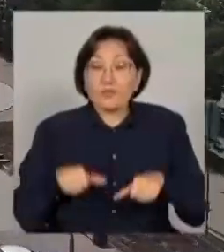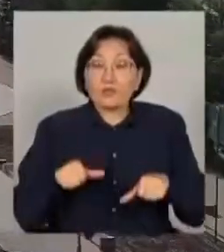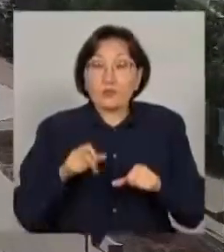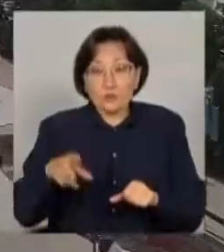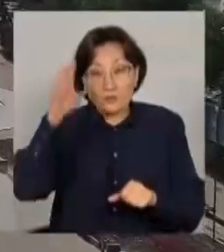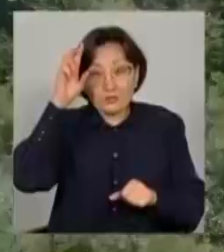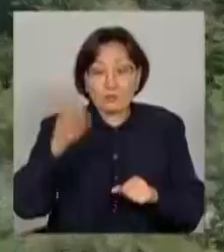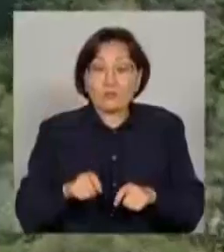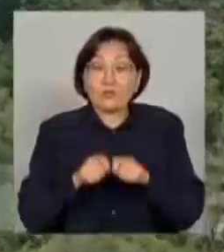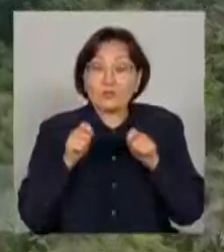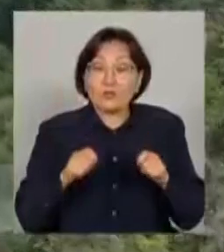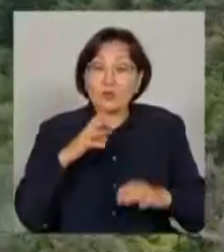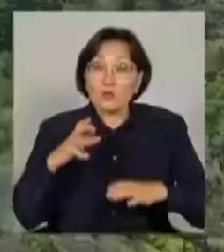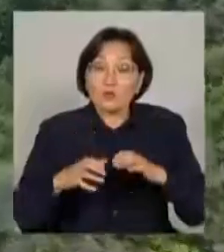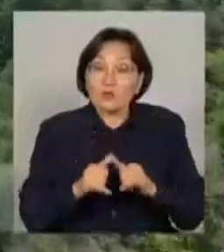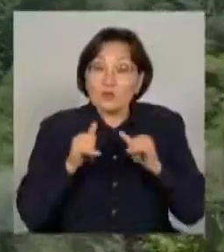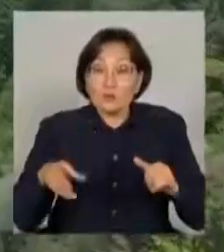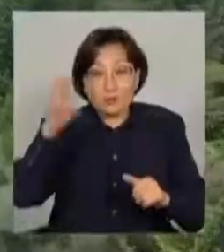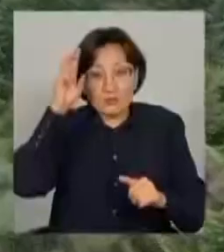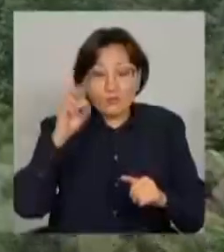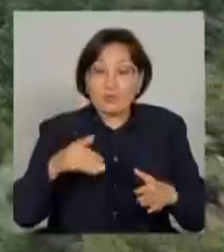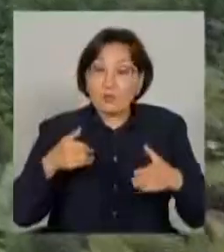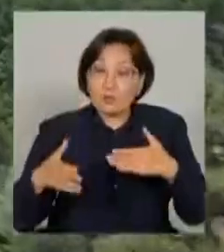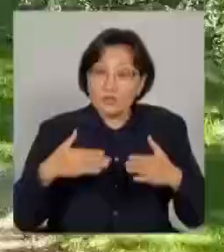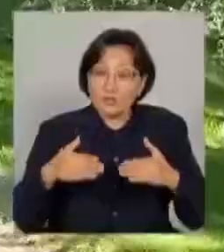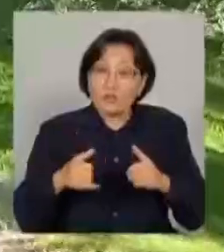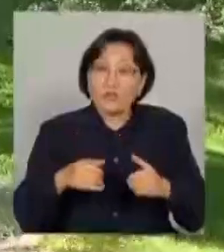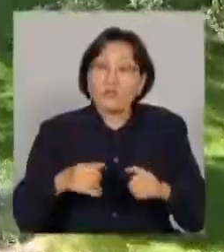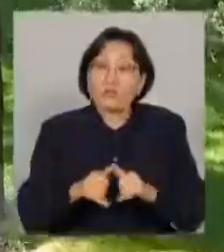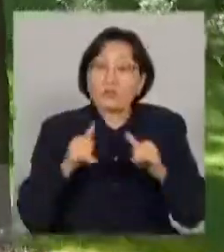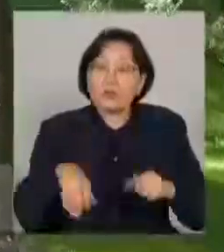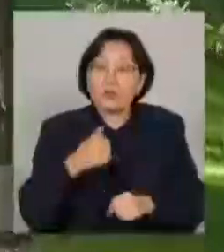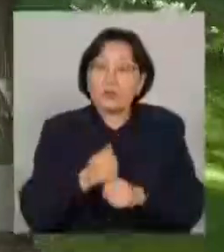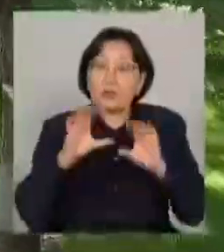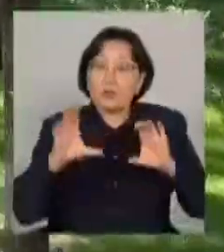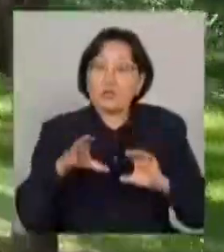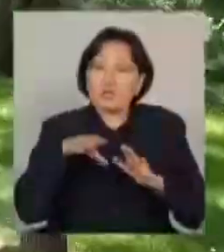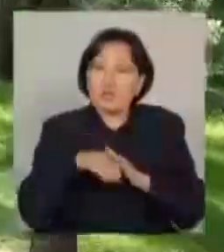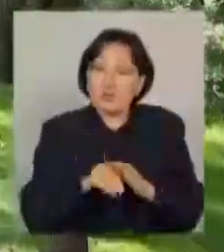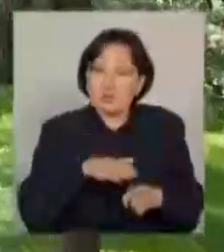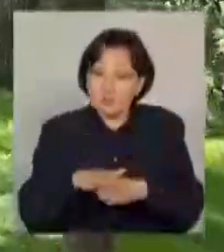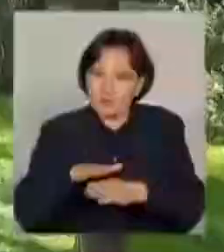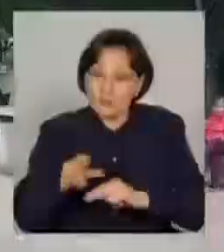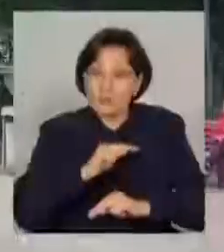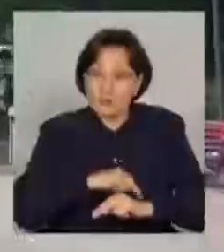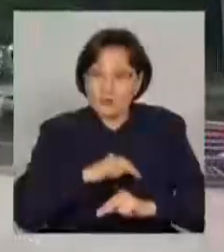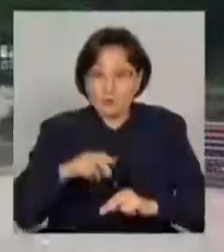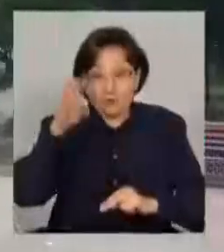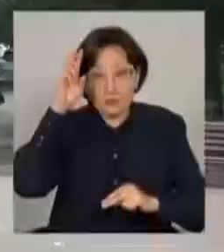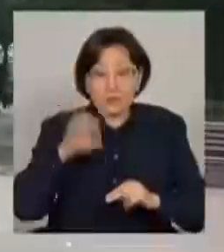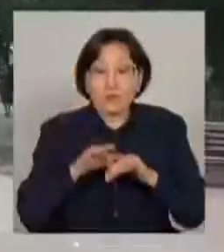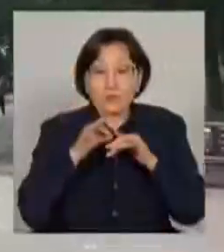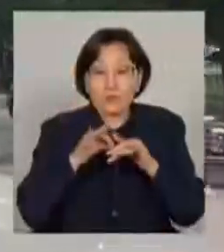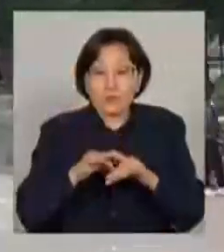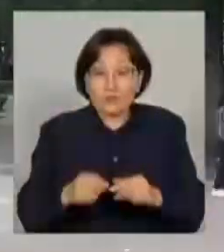Құқықтық мемлекет орнатып, әлемнің өркениетті елдермен қарым-қатынас қалыптастыру ата заңның аясында атқарылып жатқан жұмыс. Елімізде